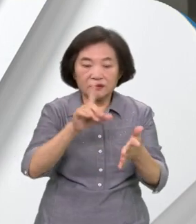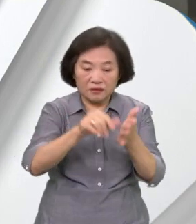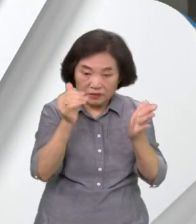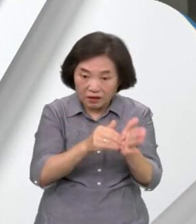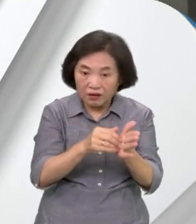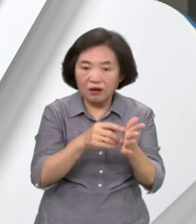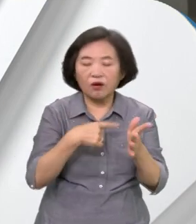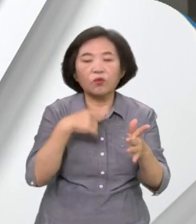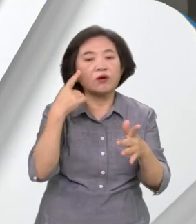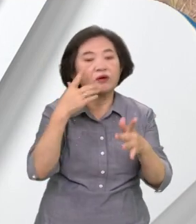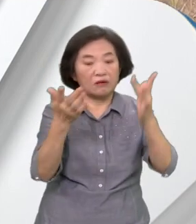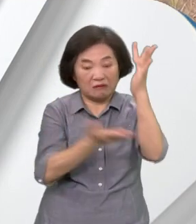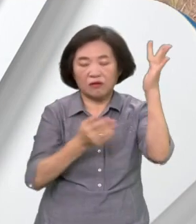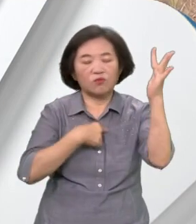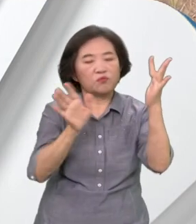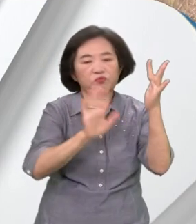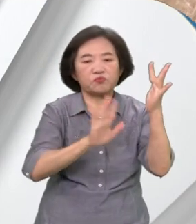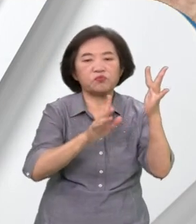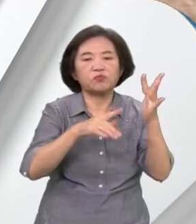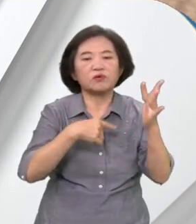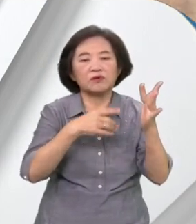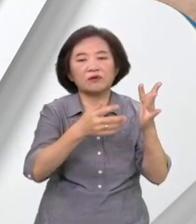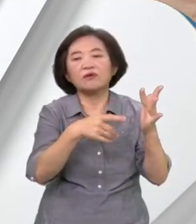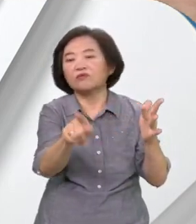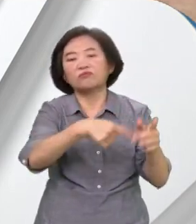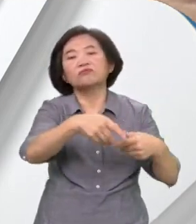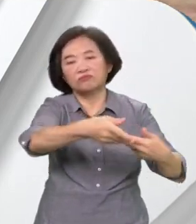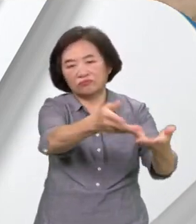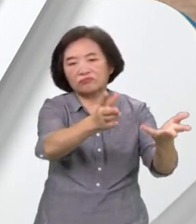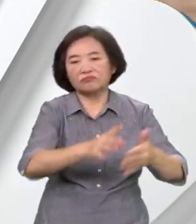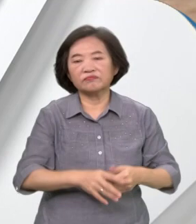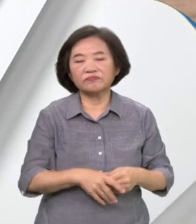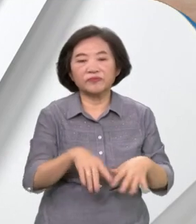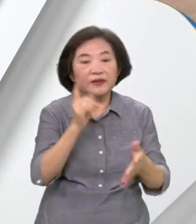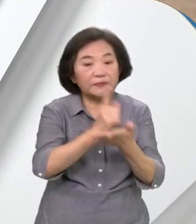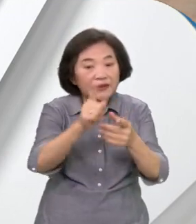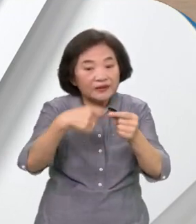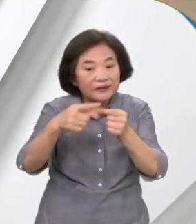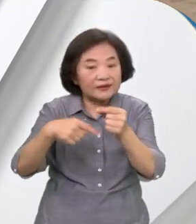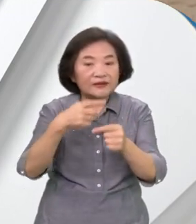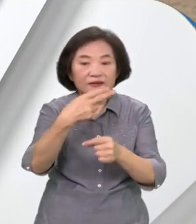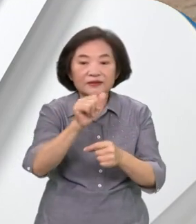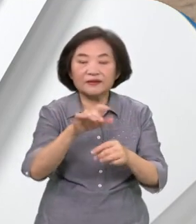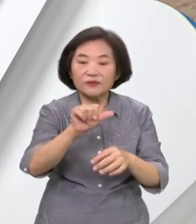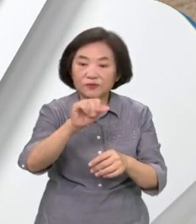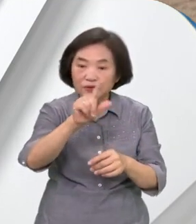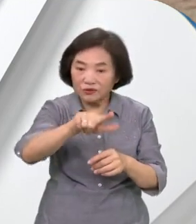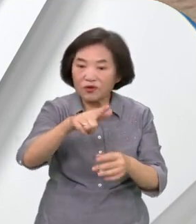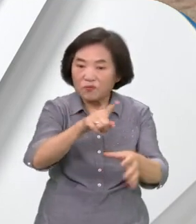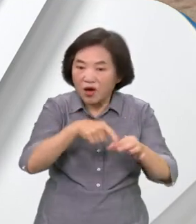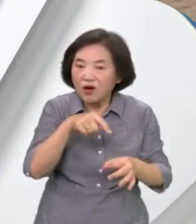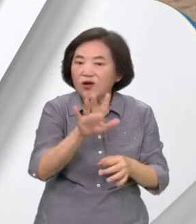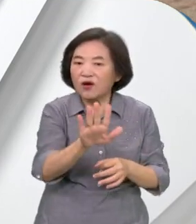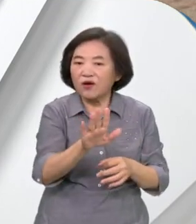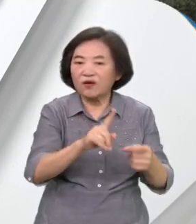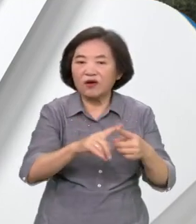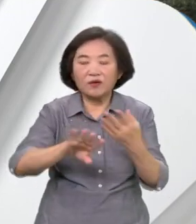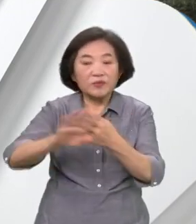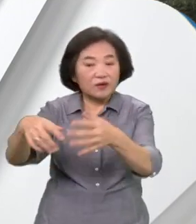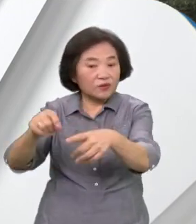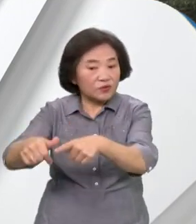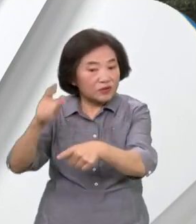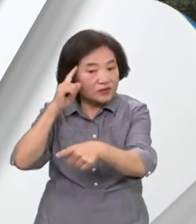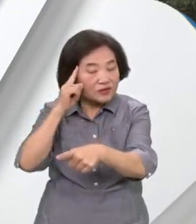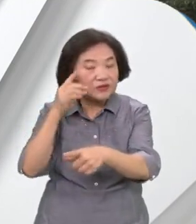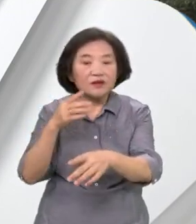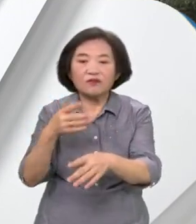你，我们不砍走。 慈善乡公所初步安算，梯柱当年每公顷有56000元的梯柱，然后部分业者